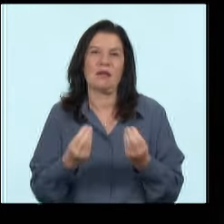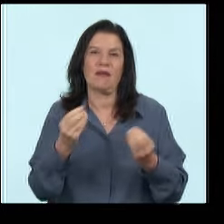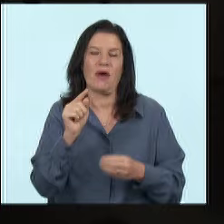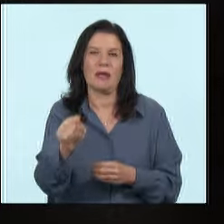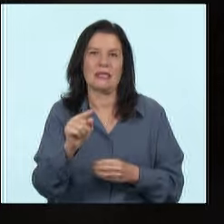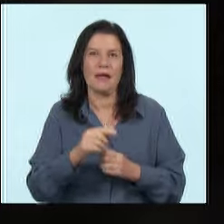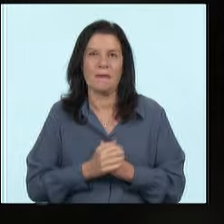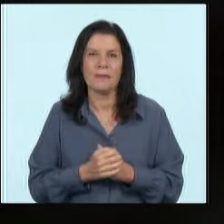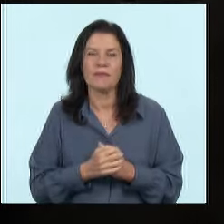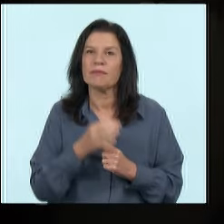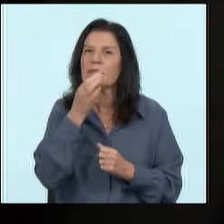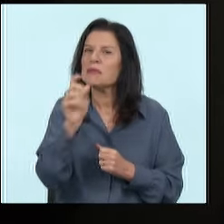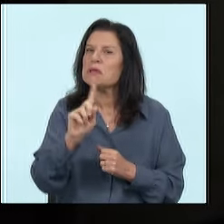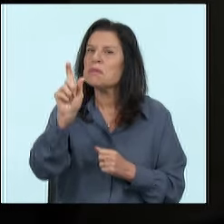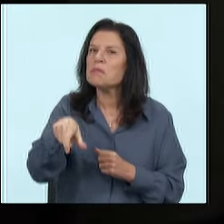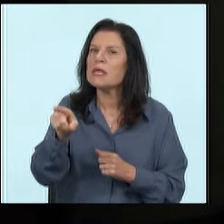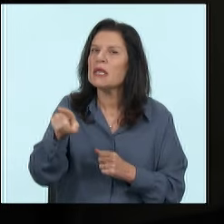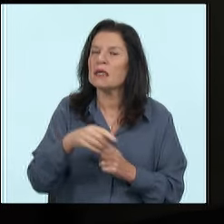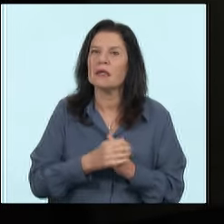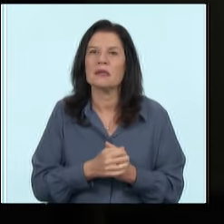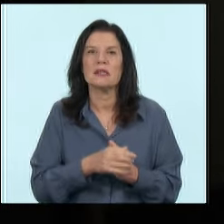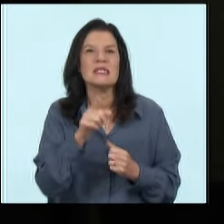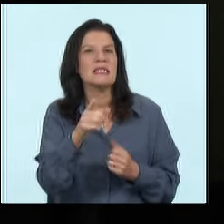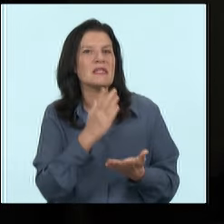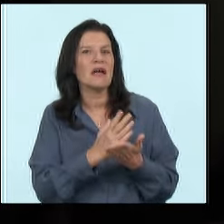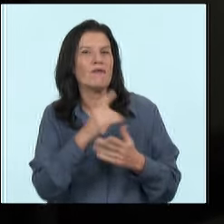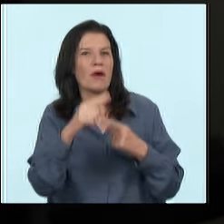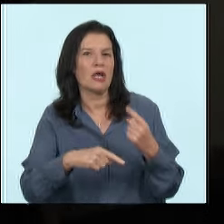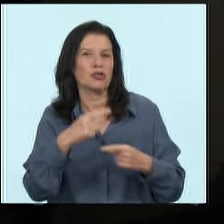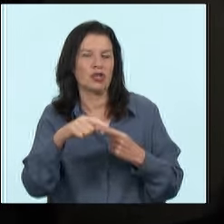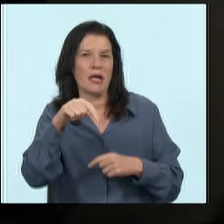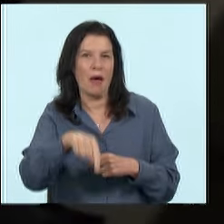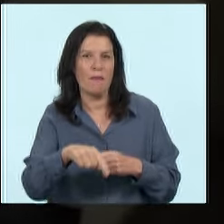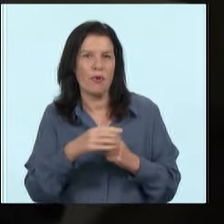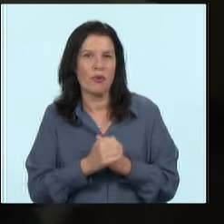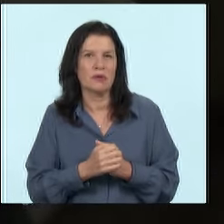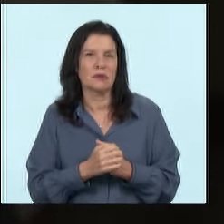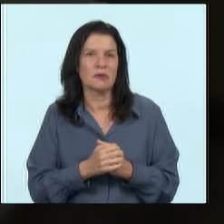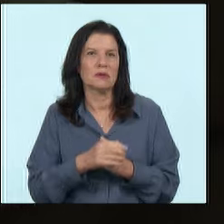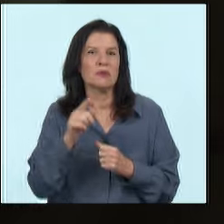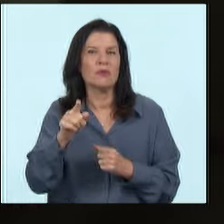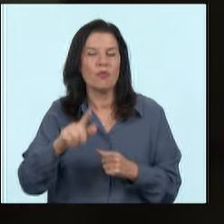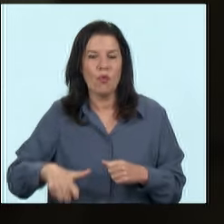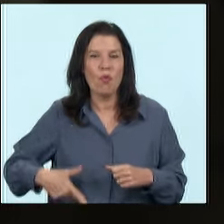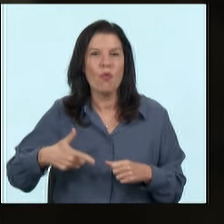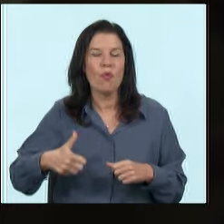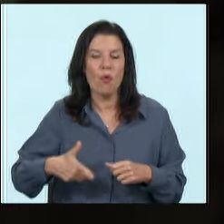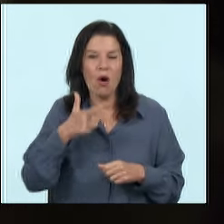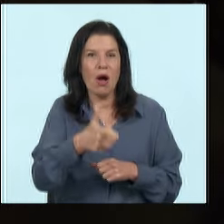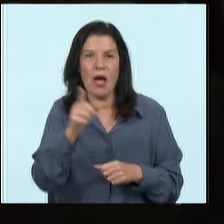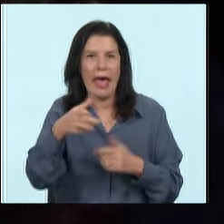מי זה הבן אדם הזה שהולך? זה בן אדם שנה במרחב, אבל הוא לא חמוש, ולכן לא תוקפים אותו. אנחנו פה בשבת